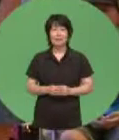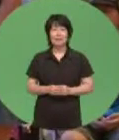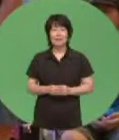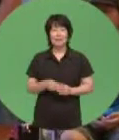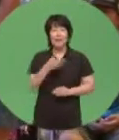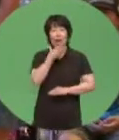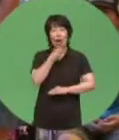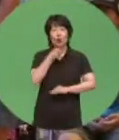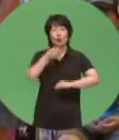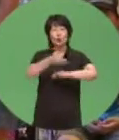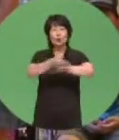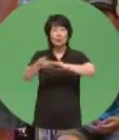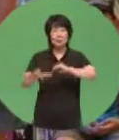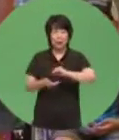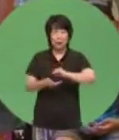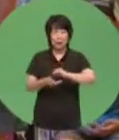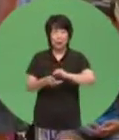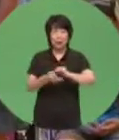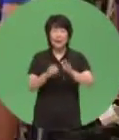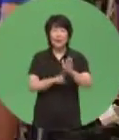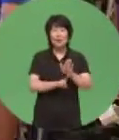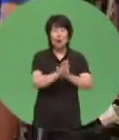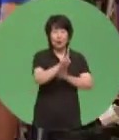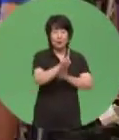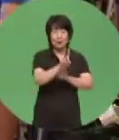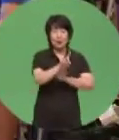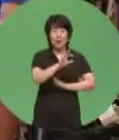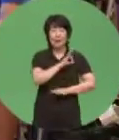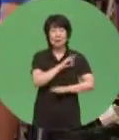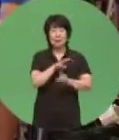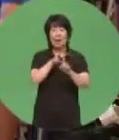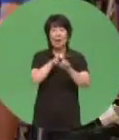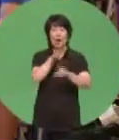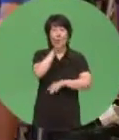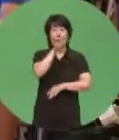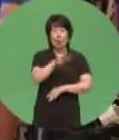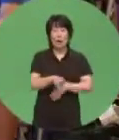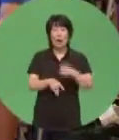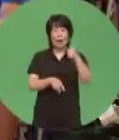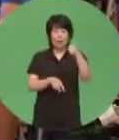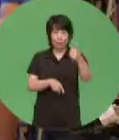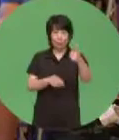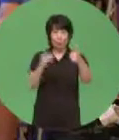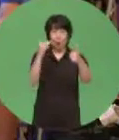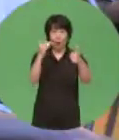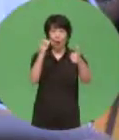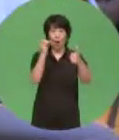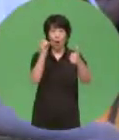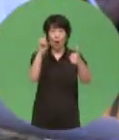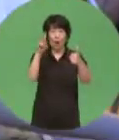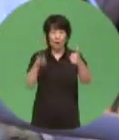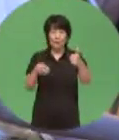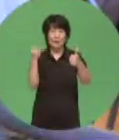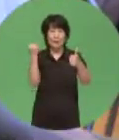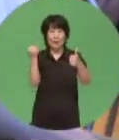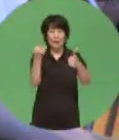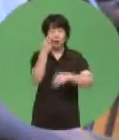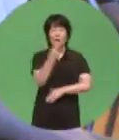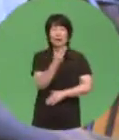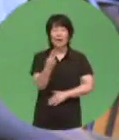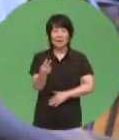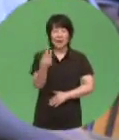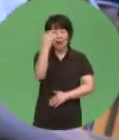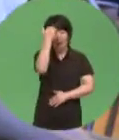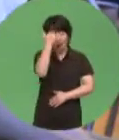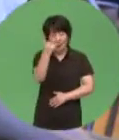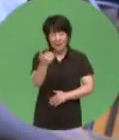南相馬市を代表して小川瑞希君と郡あかりさんが招いていただいてありがとうございますと述